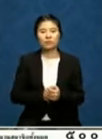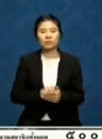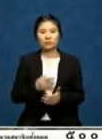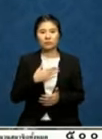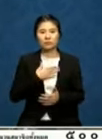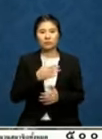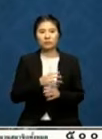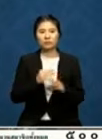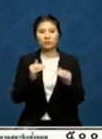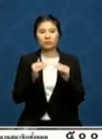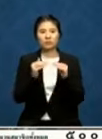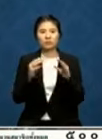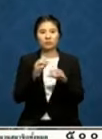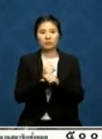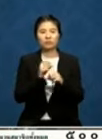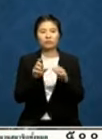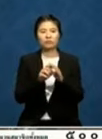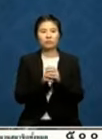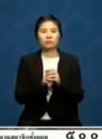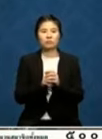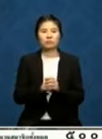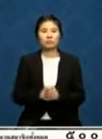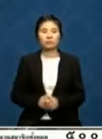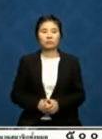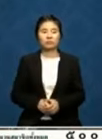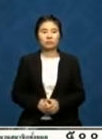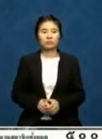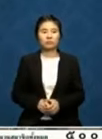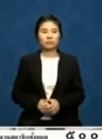ช้สิทธิ์ในการสรุปตอนท้ายอีกครั้งหนึ่งครับท่านประธานครับ